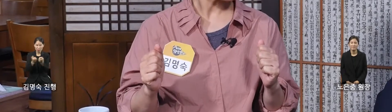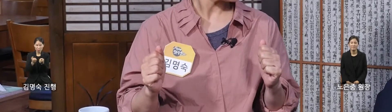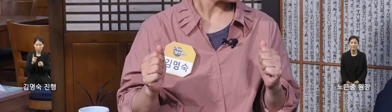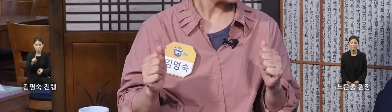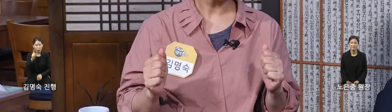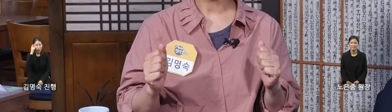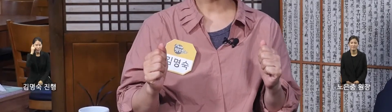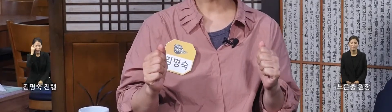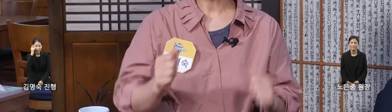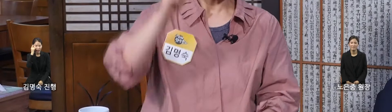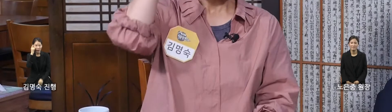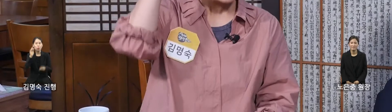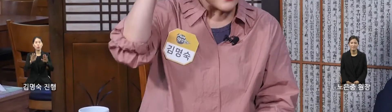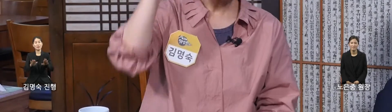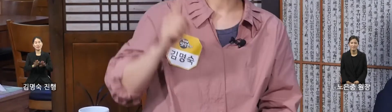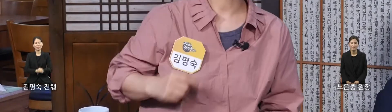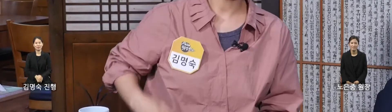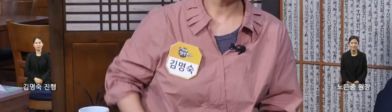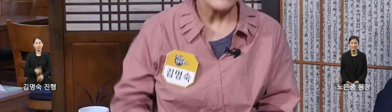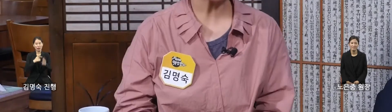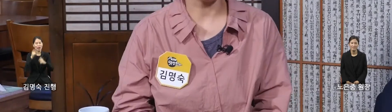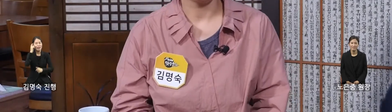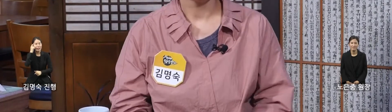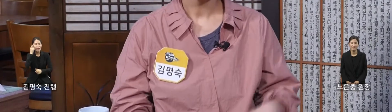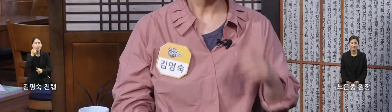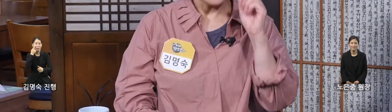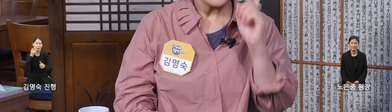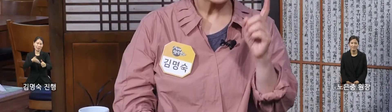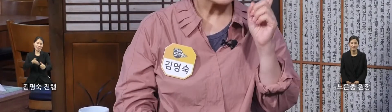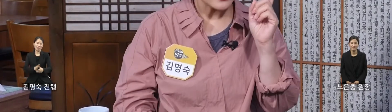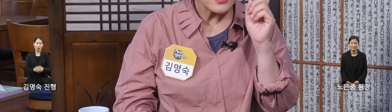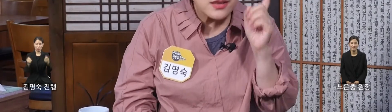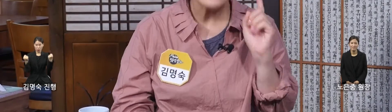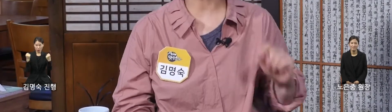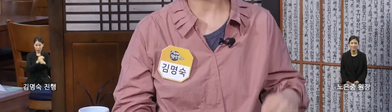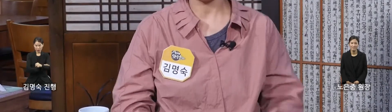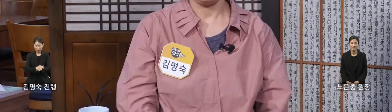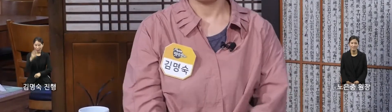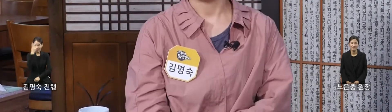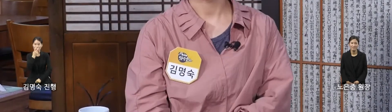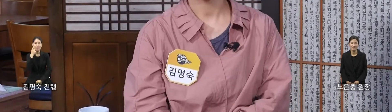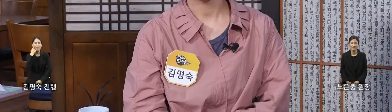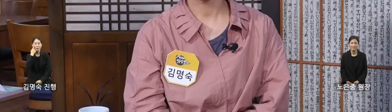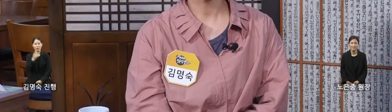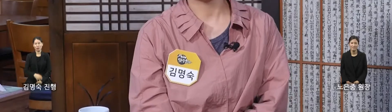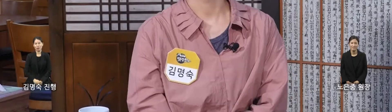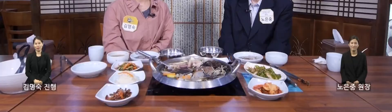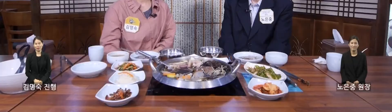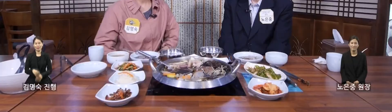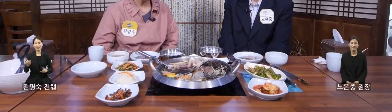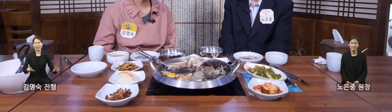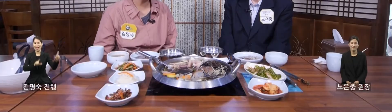그런 생각들을 오늘은 더 한번 해보시고 네. 우리 건강도 잘 체크하시고 그렇게